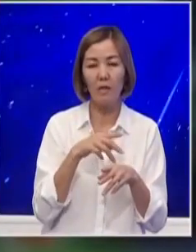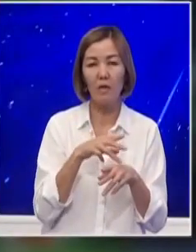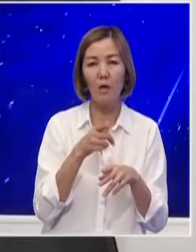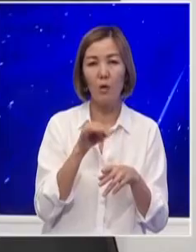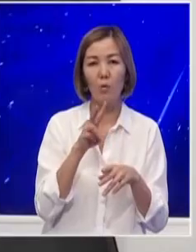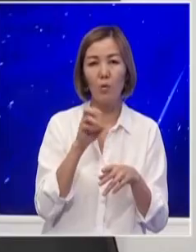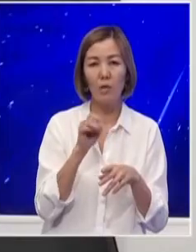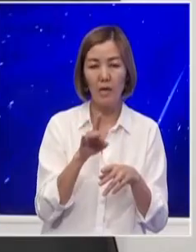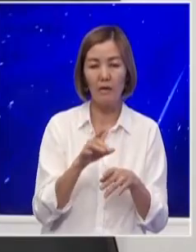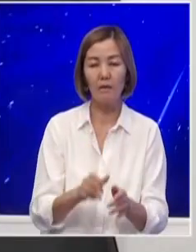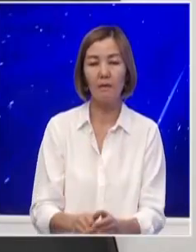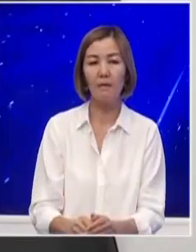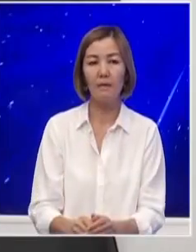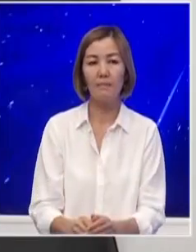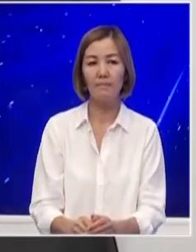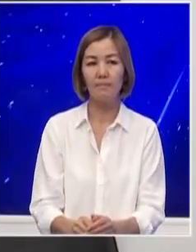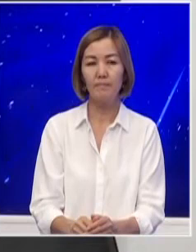Тойлыбаева.